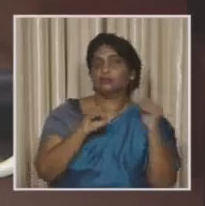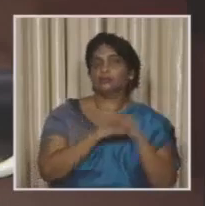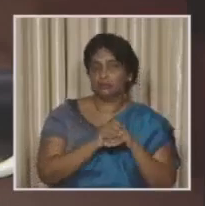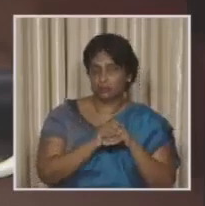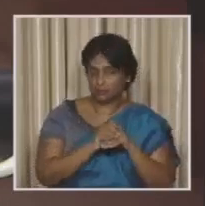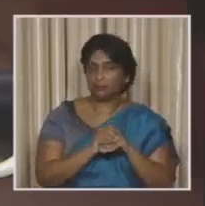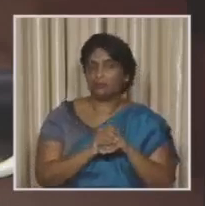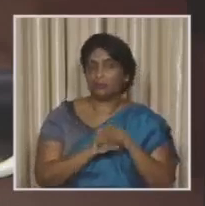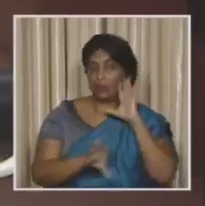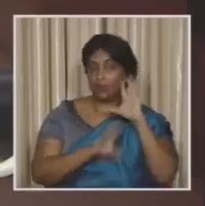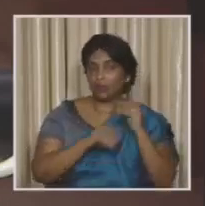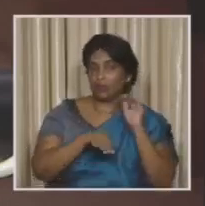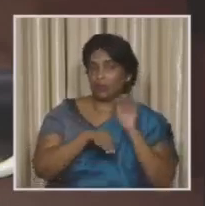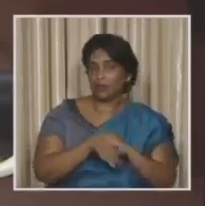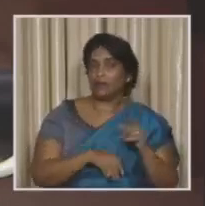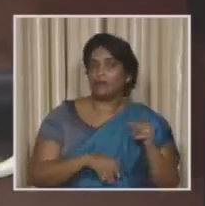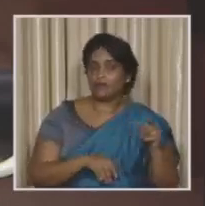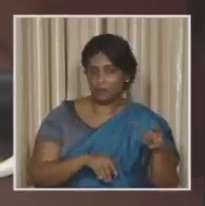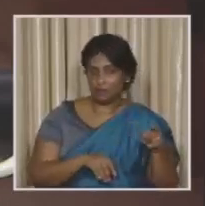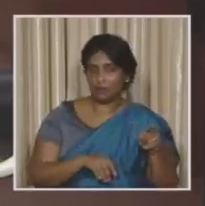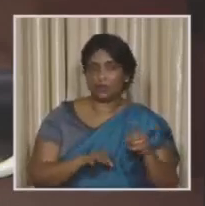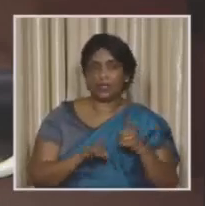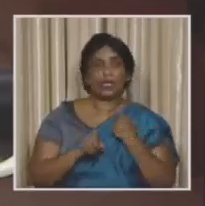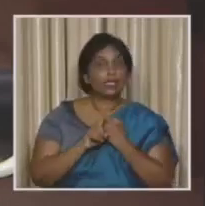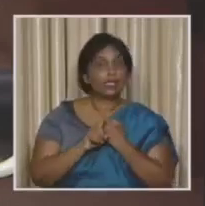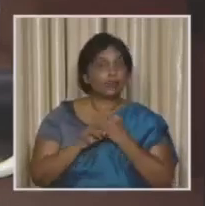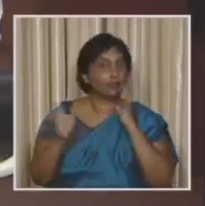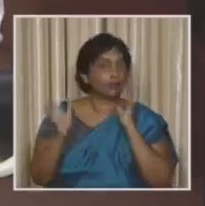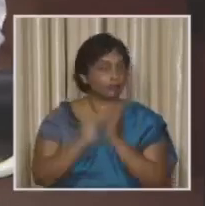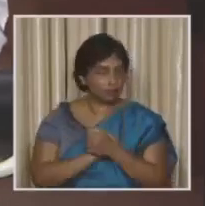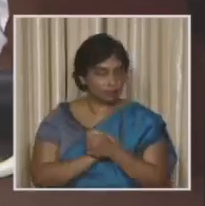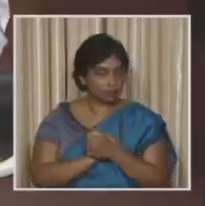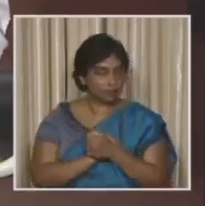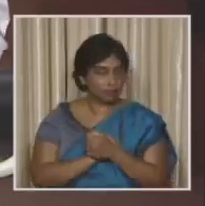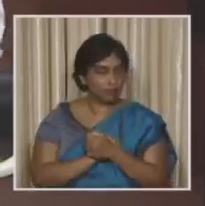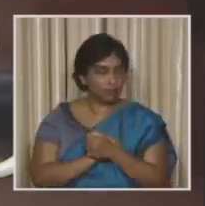බව තොරතුරු එළියට එනවා. කිත්නාර පැහැරගෙන යාම.